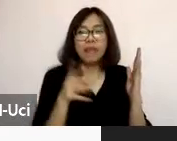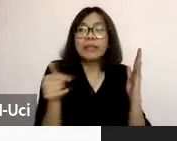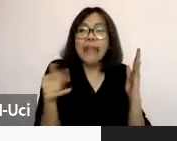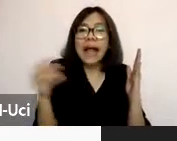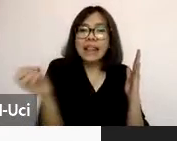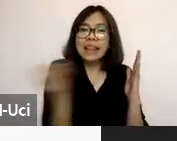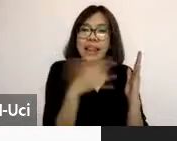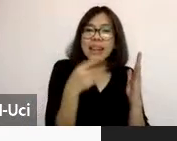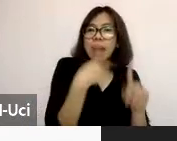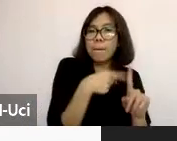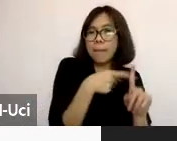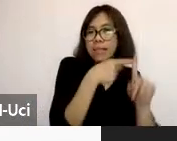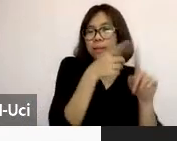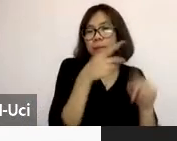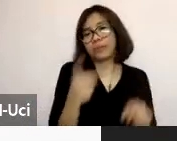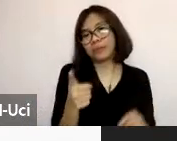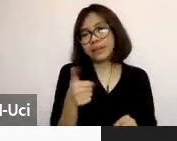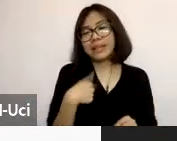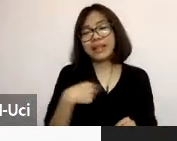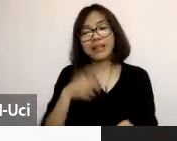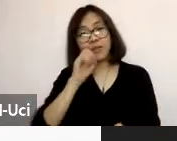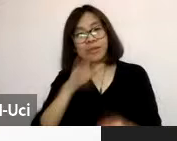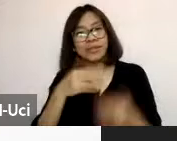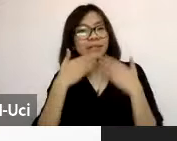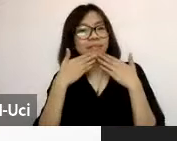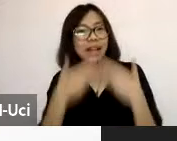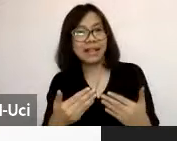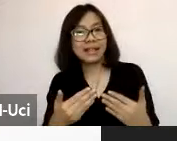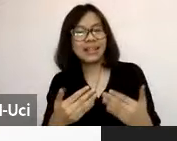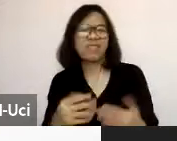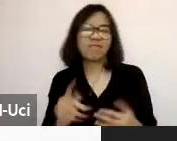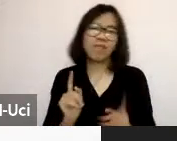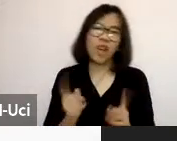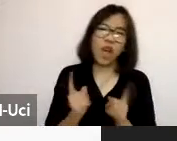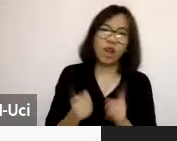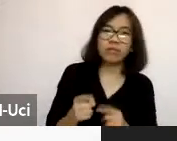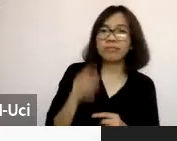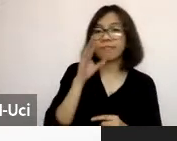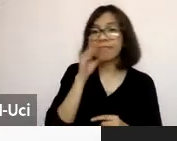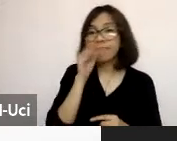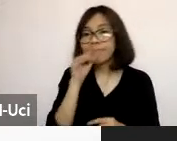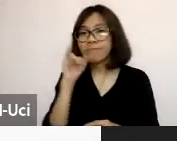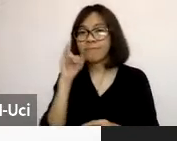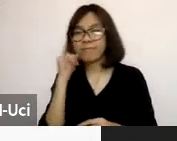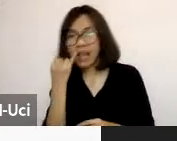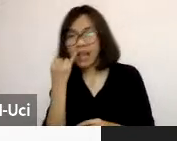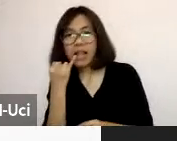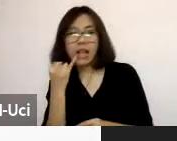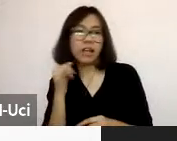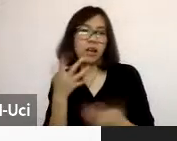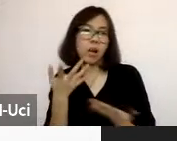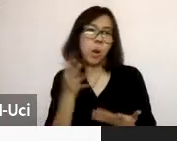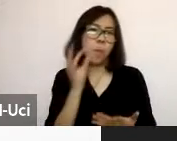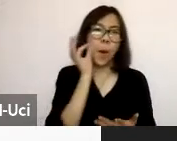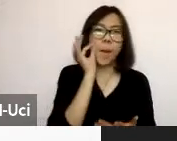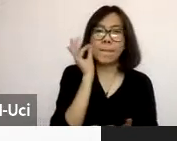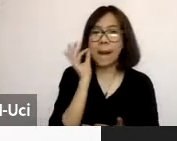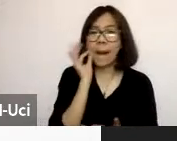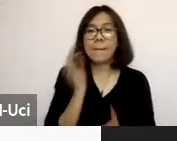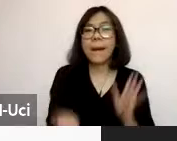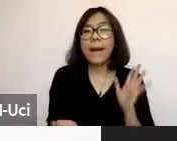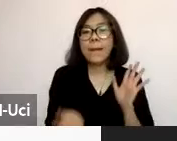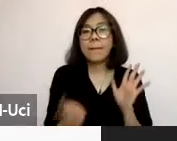PSAK Saya mengucapkan terima kasih dan mohon maaf apabila ada kekurangan disana-sini saya